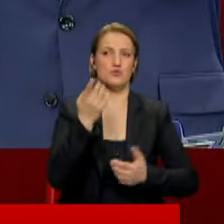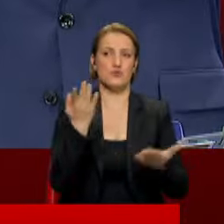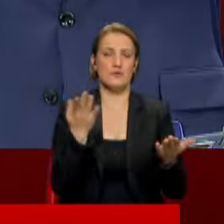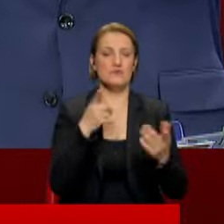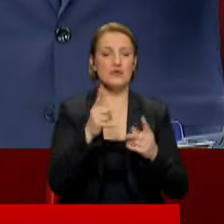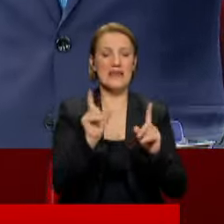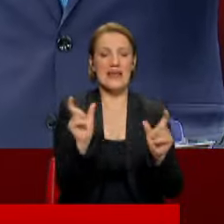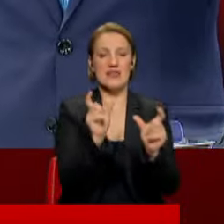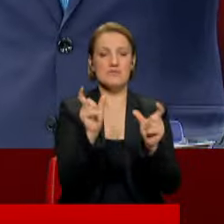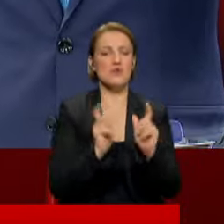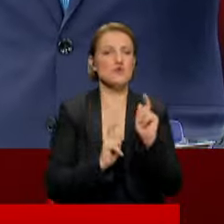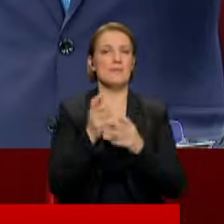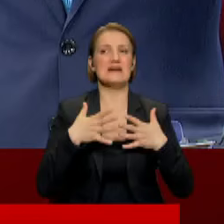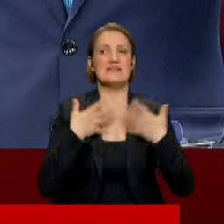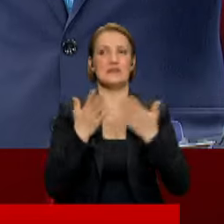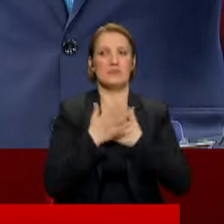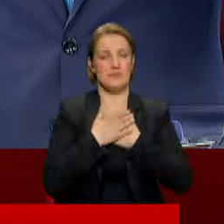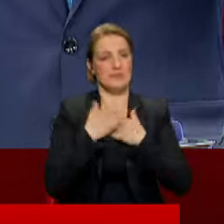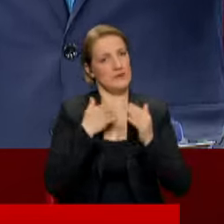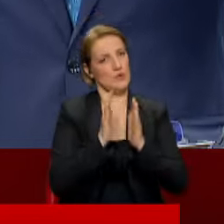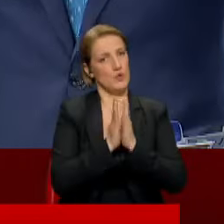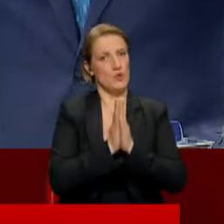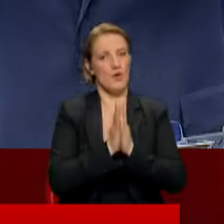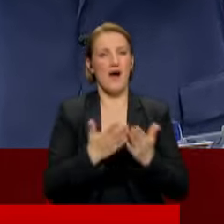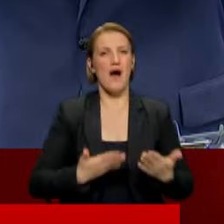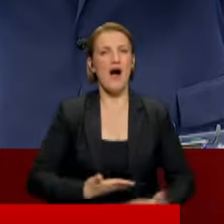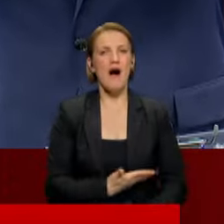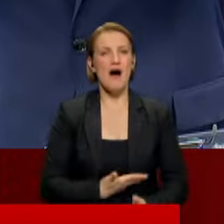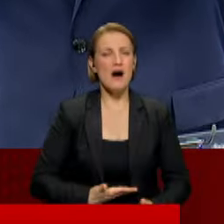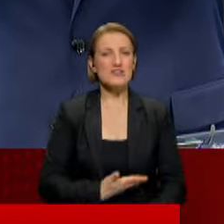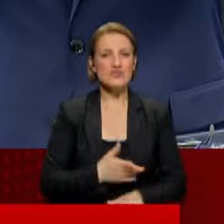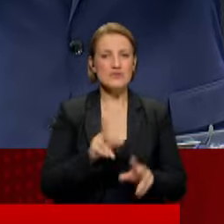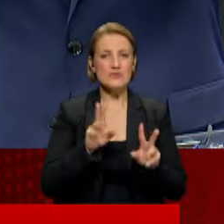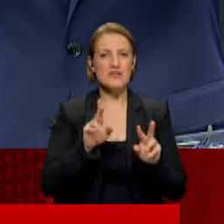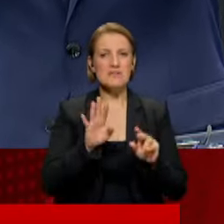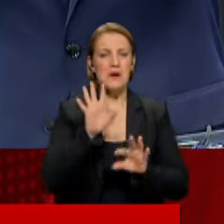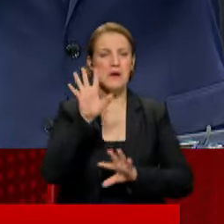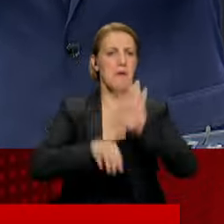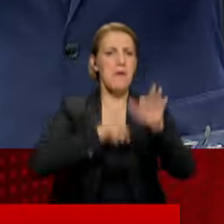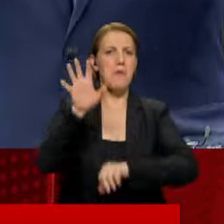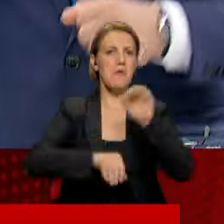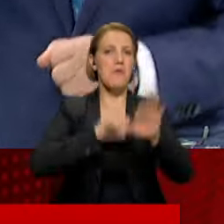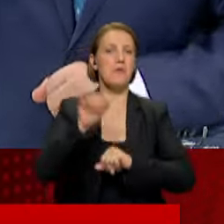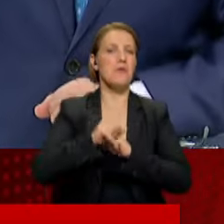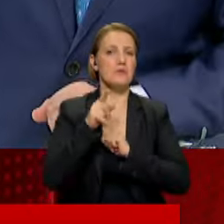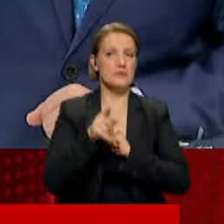kullanmak istemiyorum ama kullanacağım Beni mazur görün aç Kurtlar gibi o rantlar saldırılması